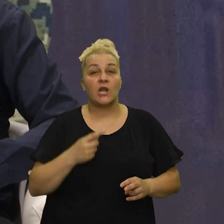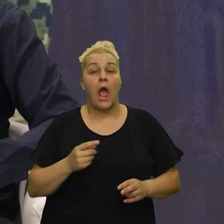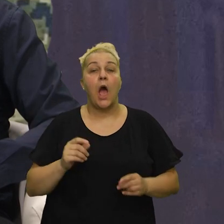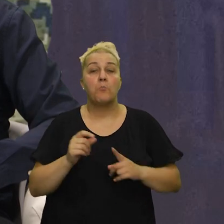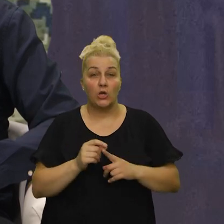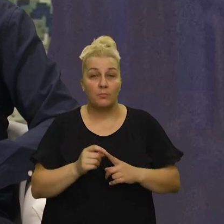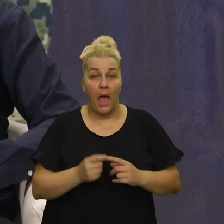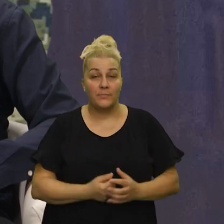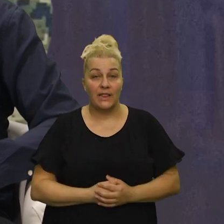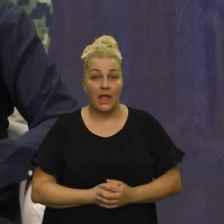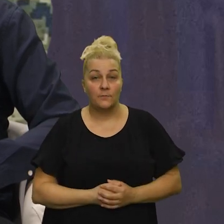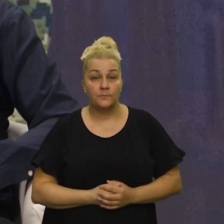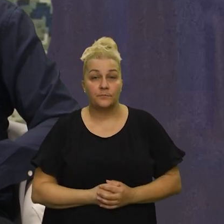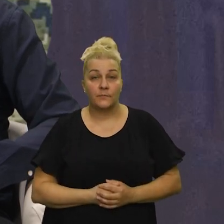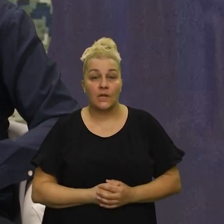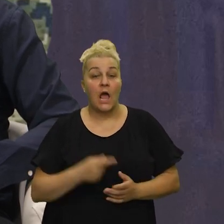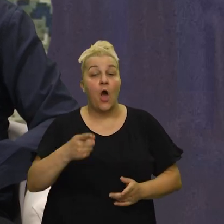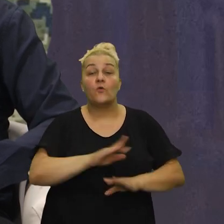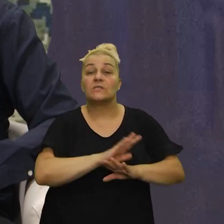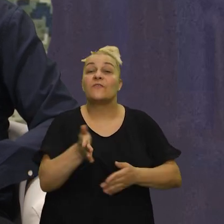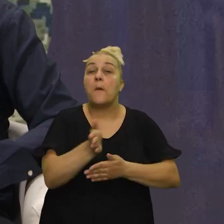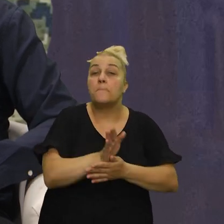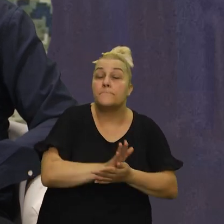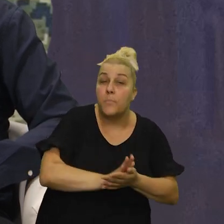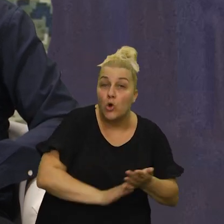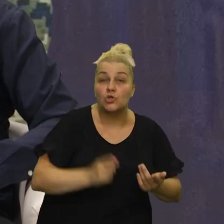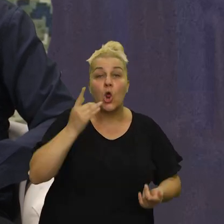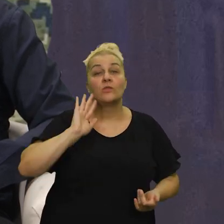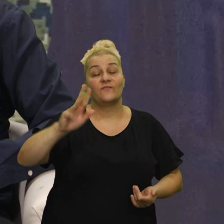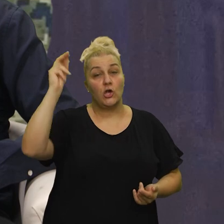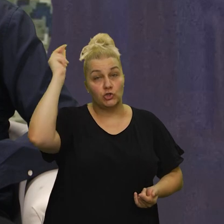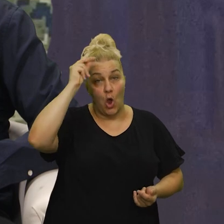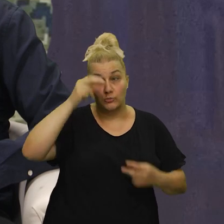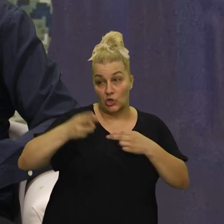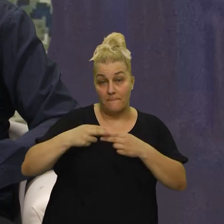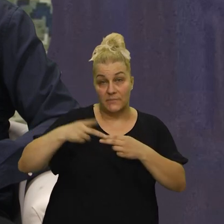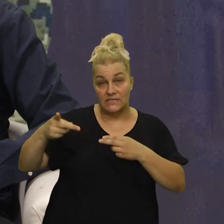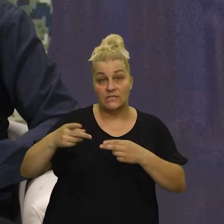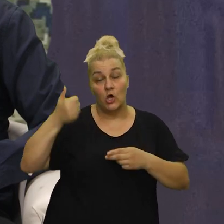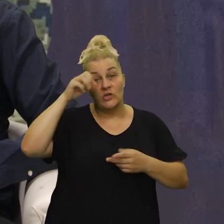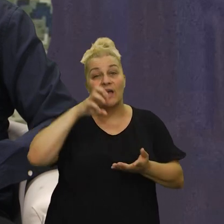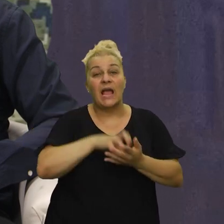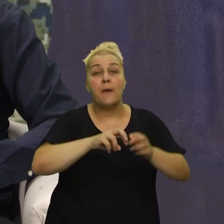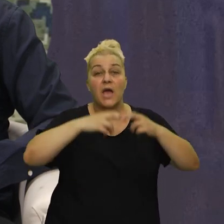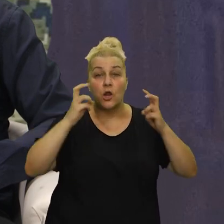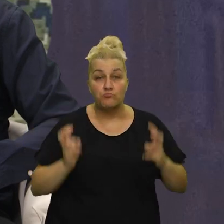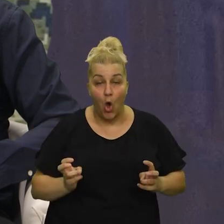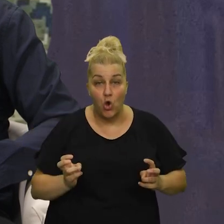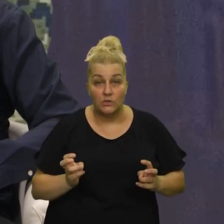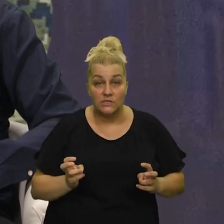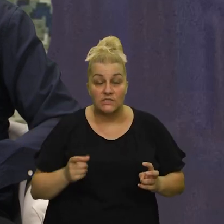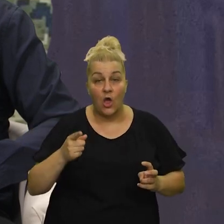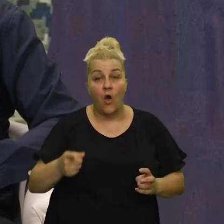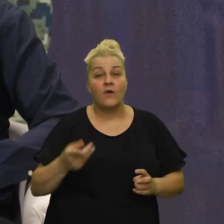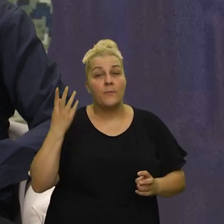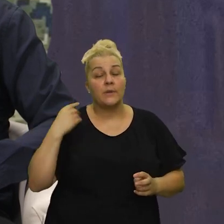općina Podbablje, a sve je krenulo tu negdje iz vaše općine, tu u susjedstvu sa Kamen Mosta, na onoj